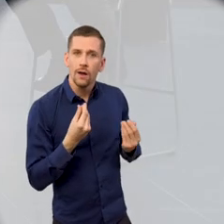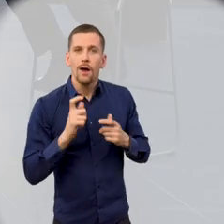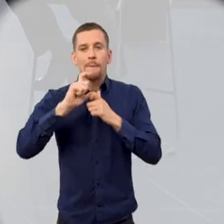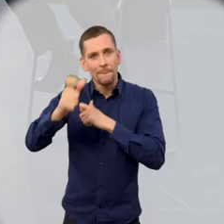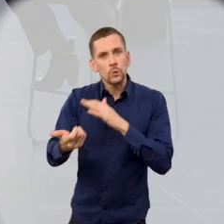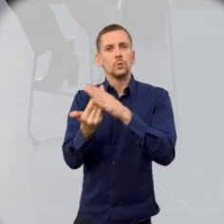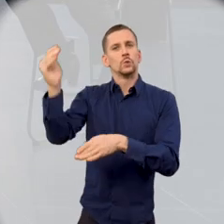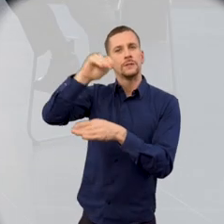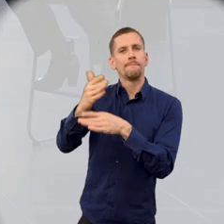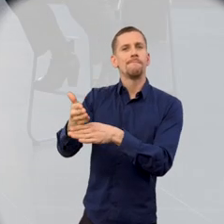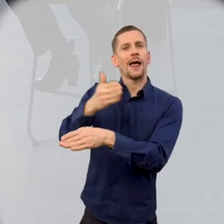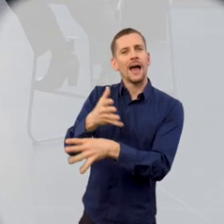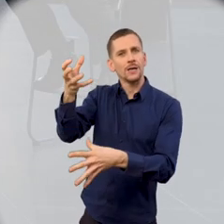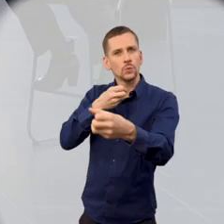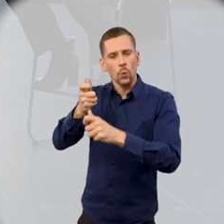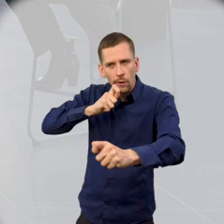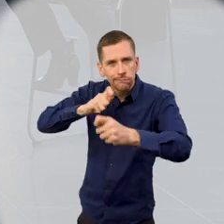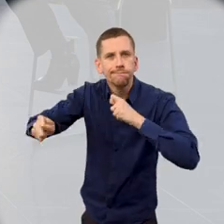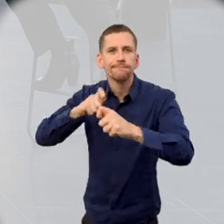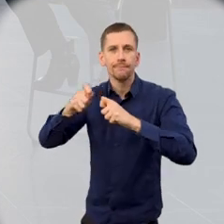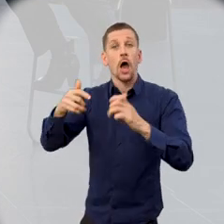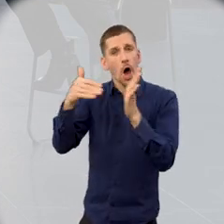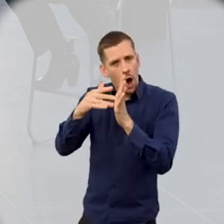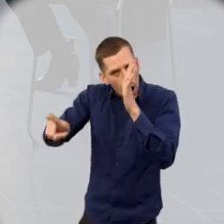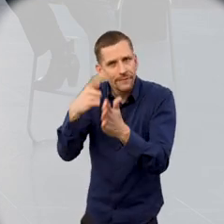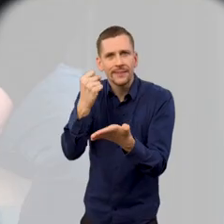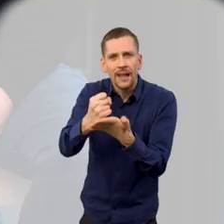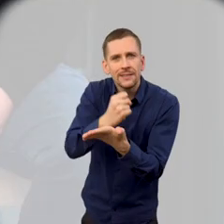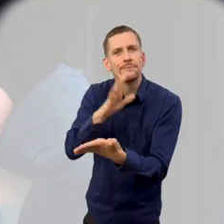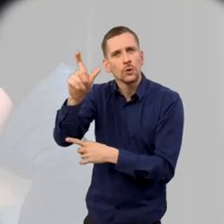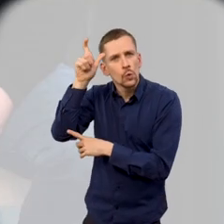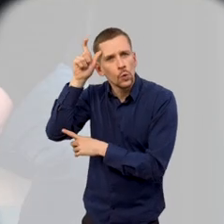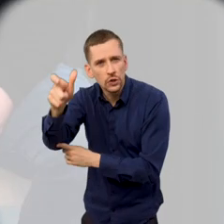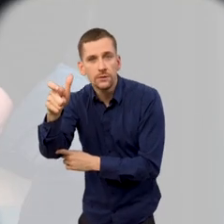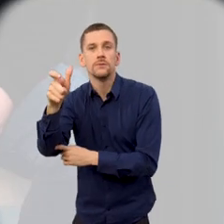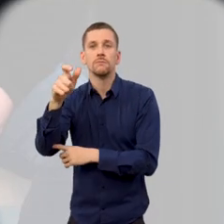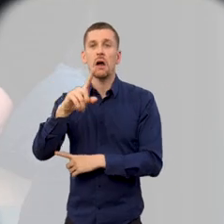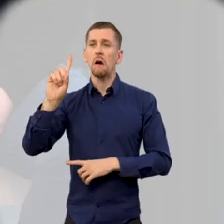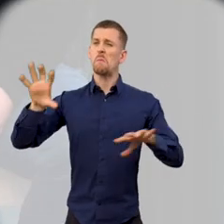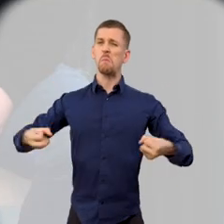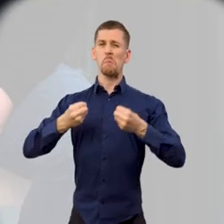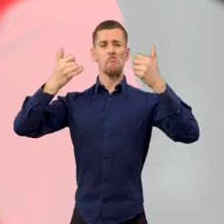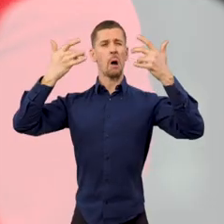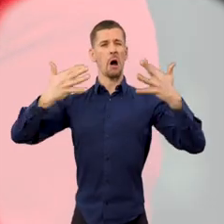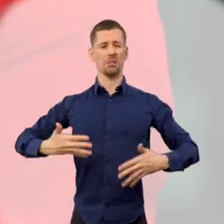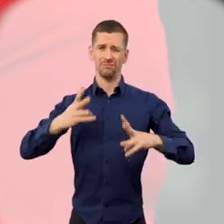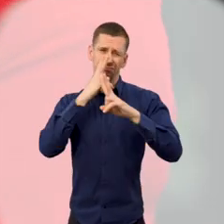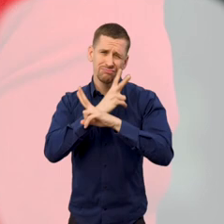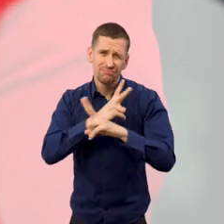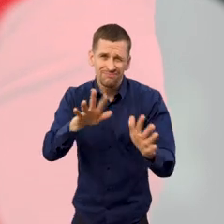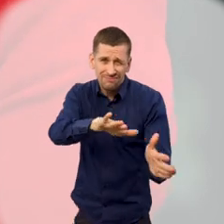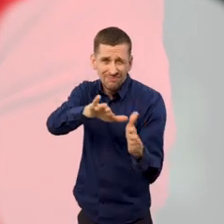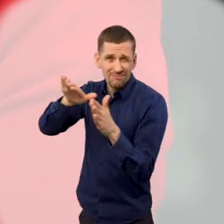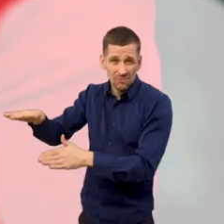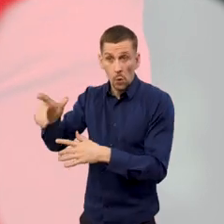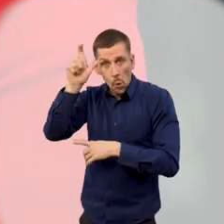invités à passer une journée de pré-recrutement. Donc là, on refait passer des petits tests de logique, mais il ne faut pas nécessairement être fort en maths. Hein, on regarde pas du tout le côté maths,